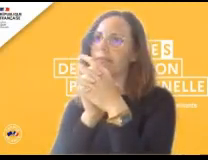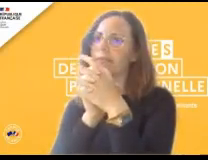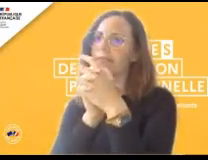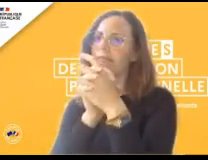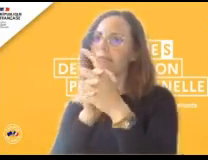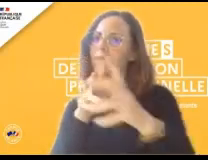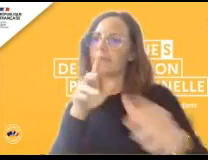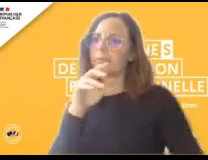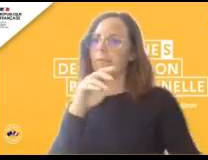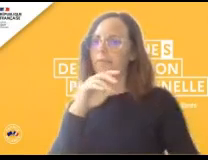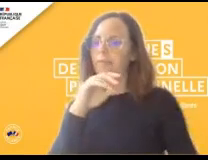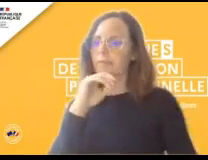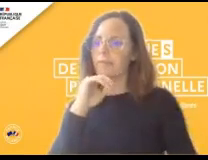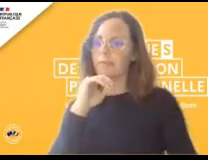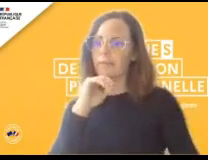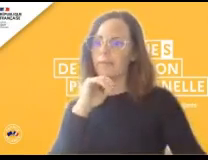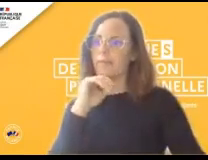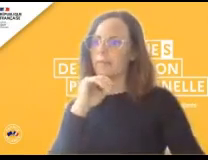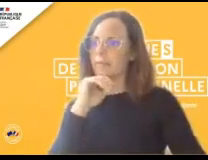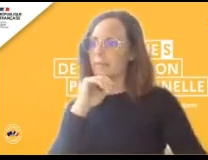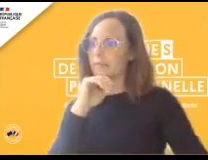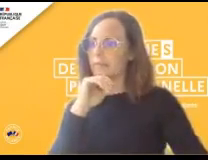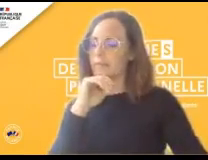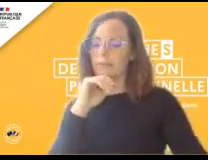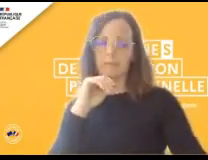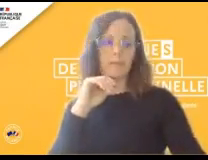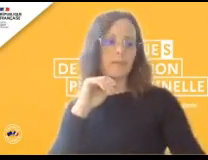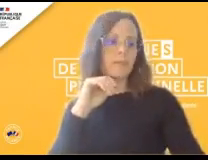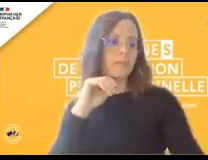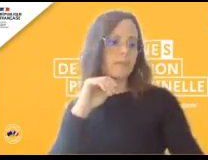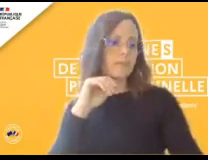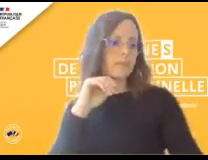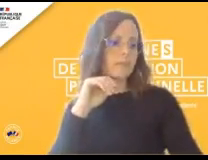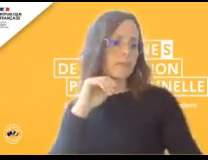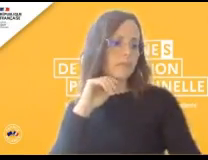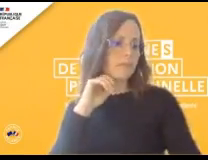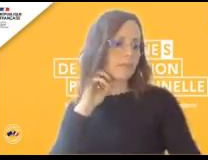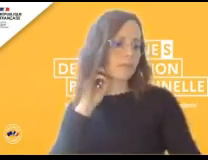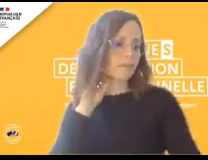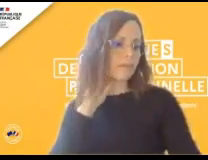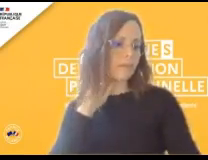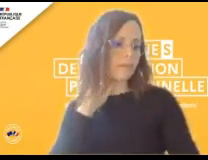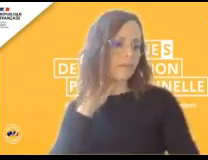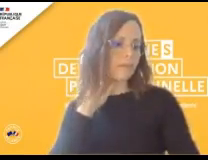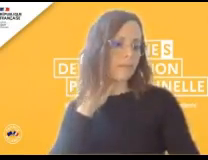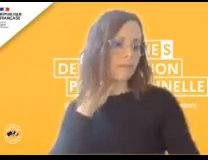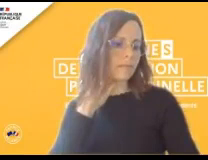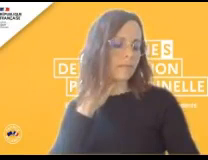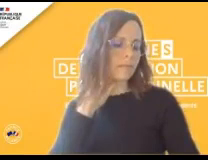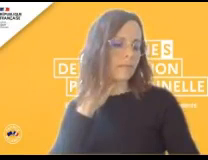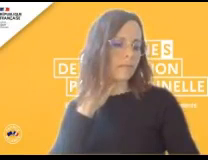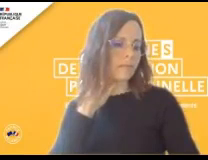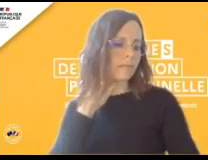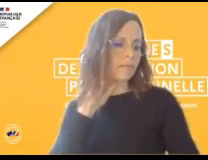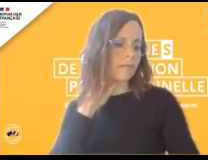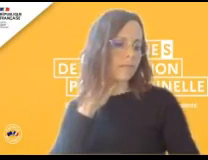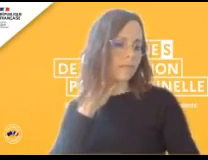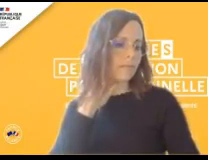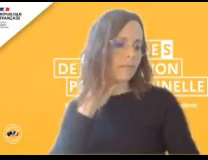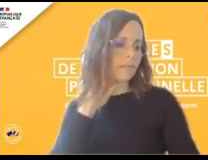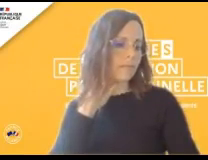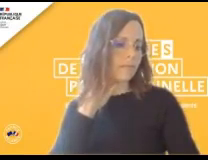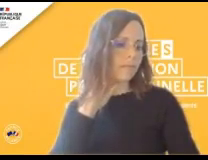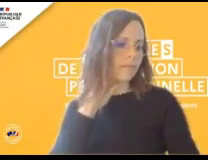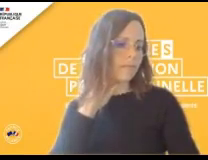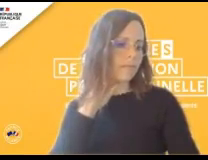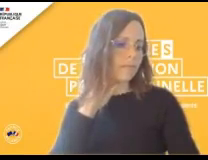premier niveau-là, il pourrait y avoir avec, éventuellement différents entretiens complémentaires pour répondre à ce besoin